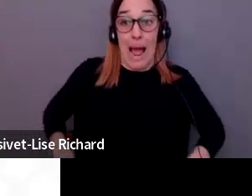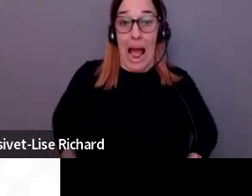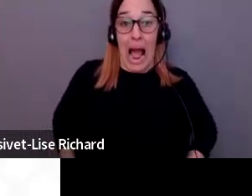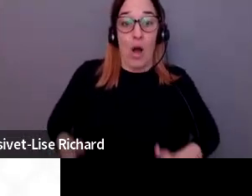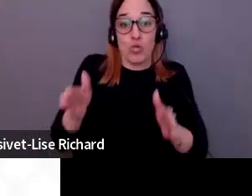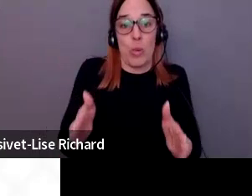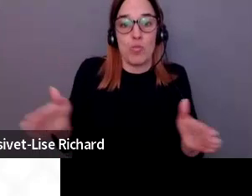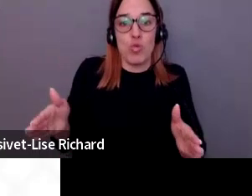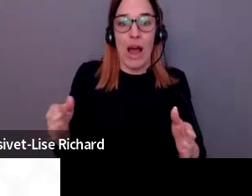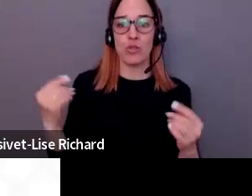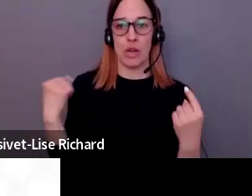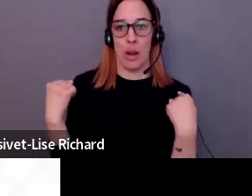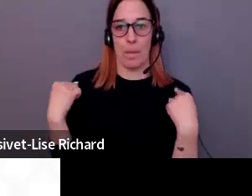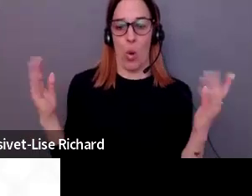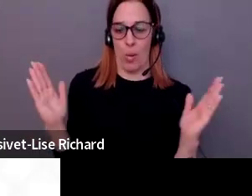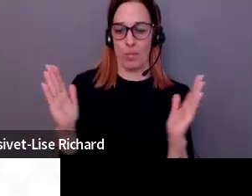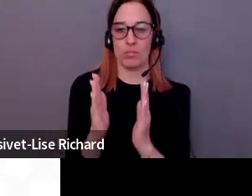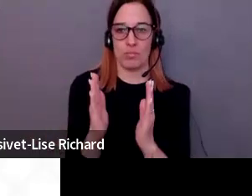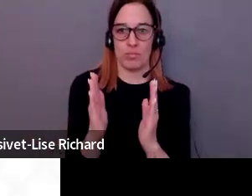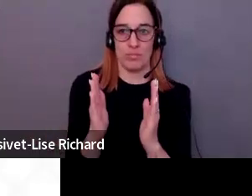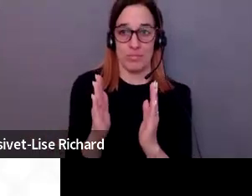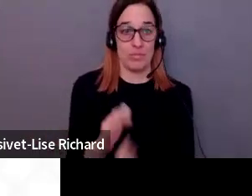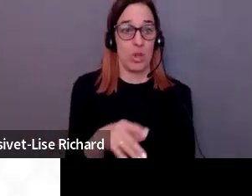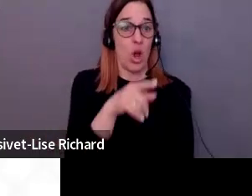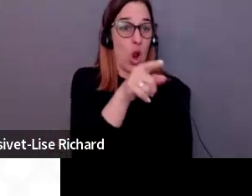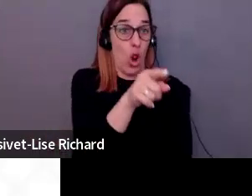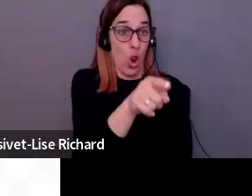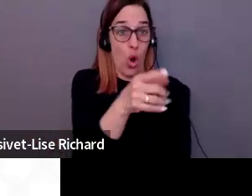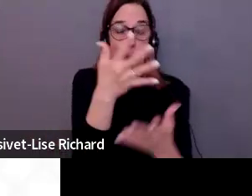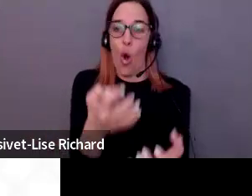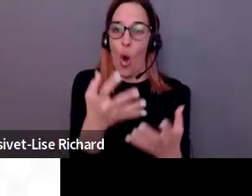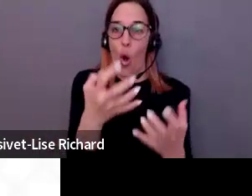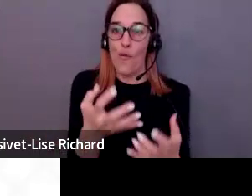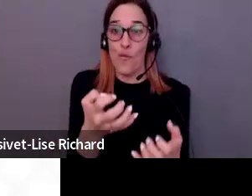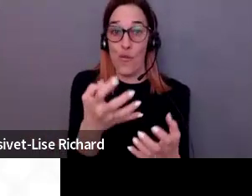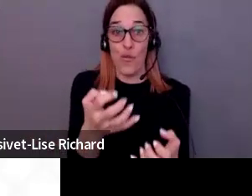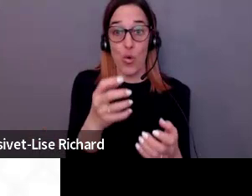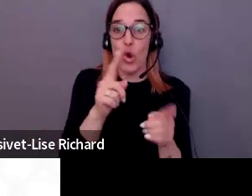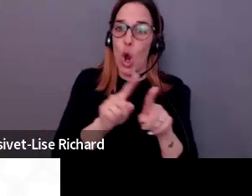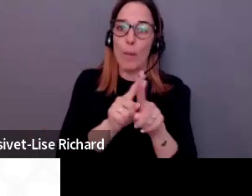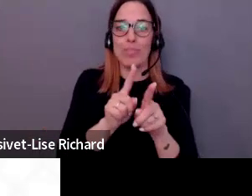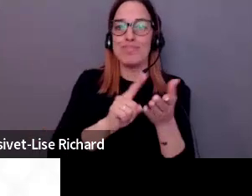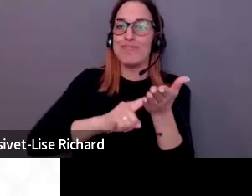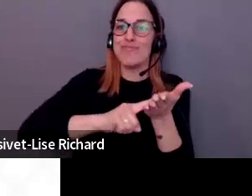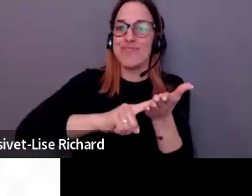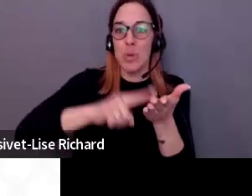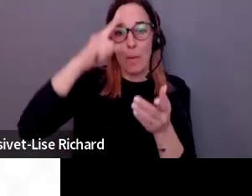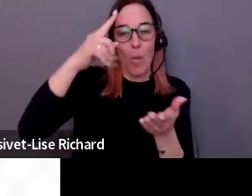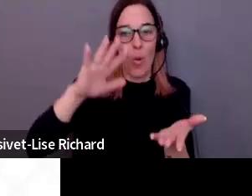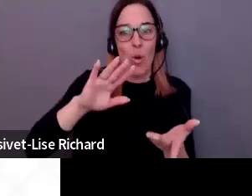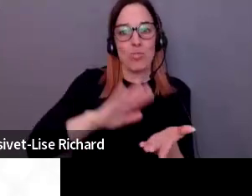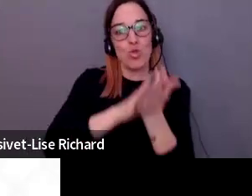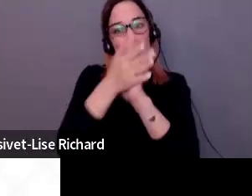des plus petites épaules. Ici, ce qu'on va essayer de faire pour se rapprocher du X, c'est de ne pas